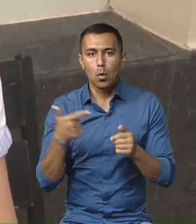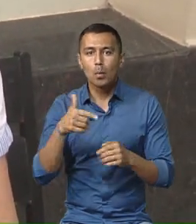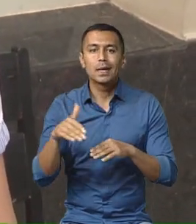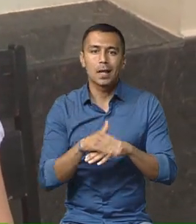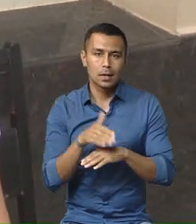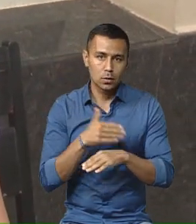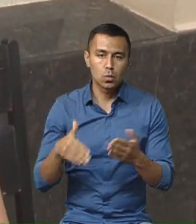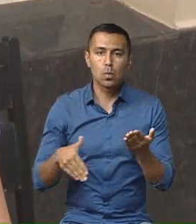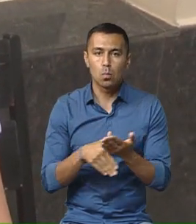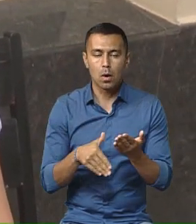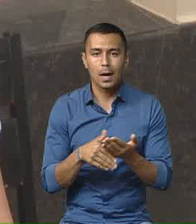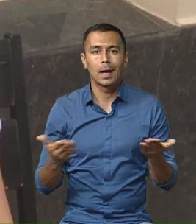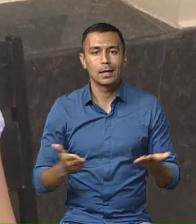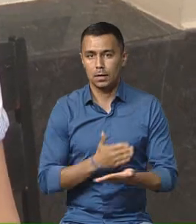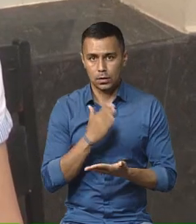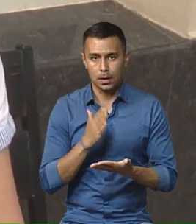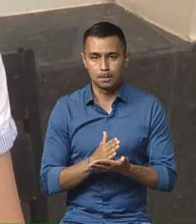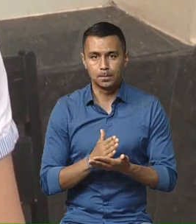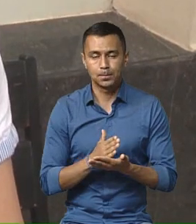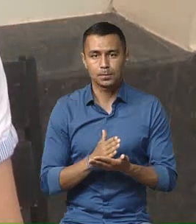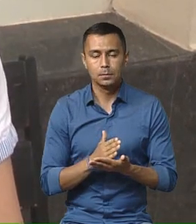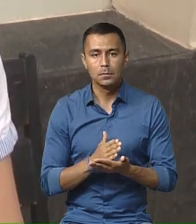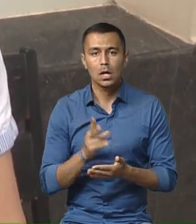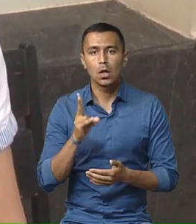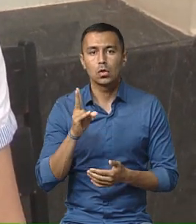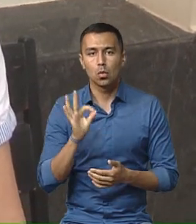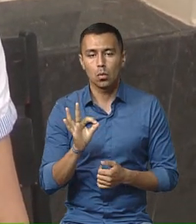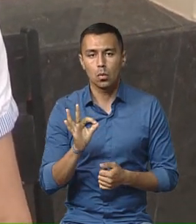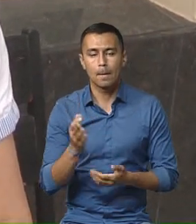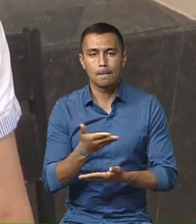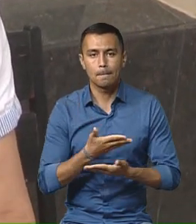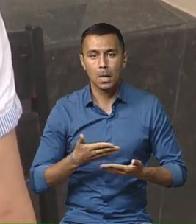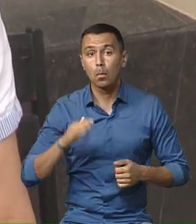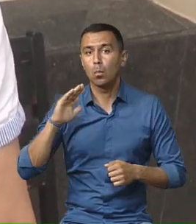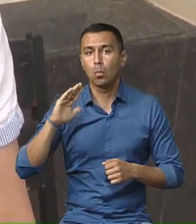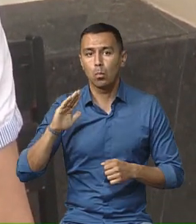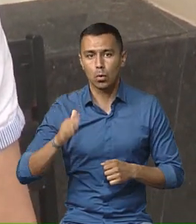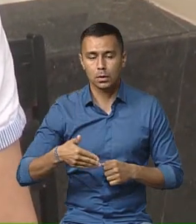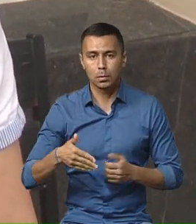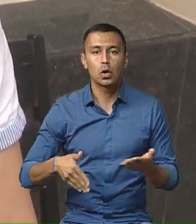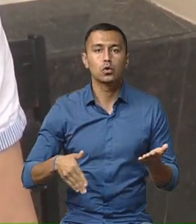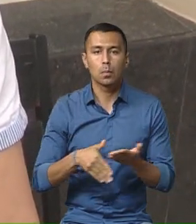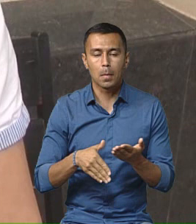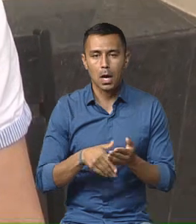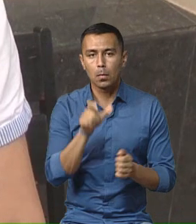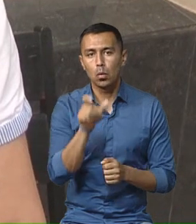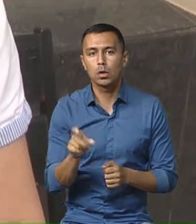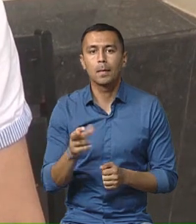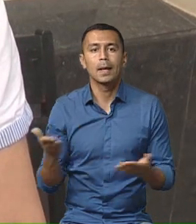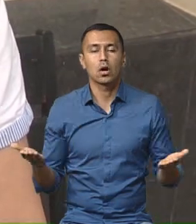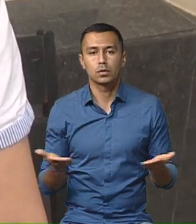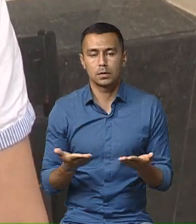допомогах, які є. Но ми потім допомагаємо людям